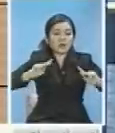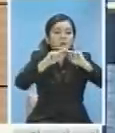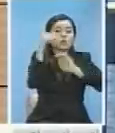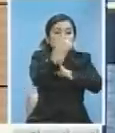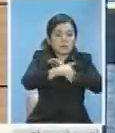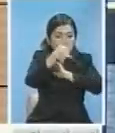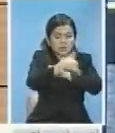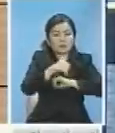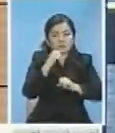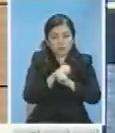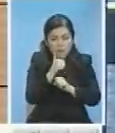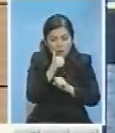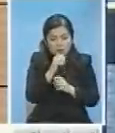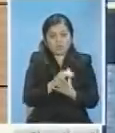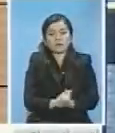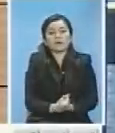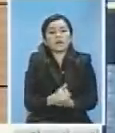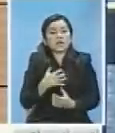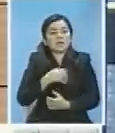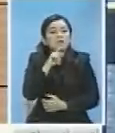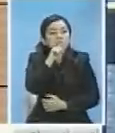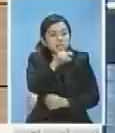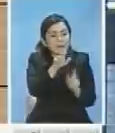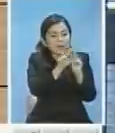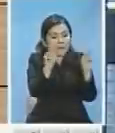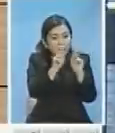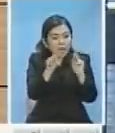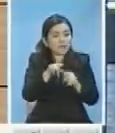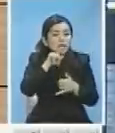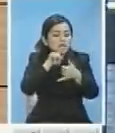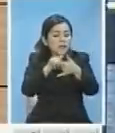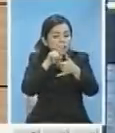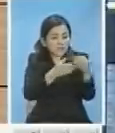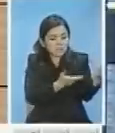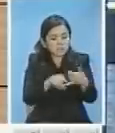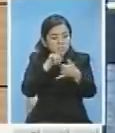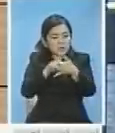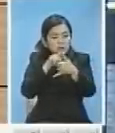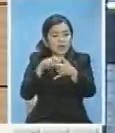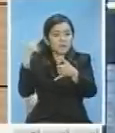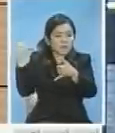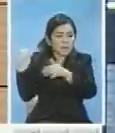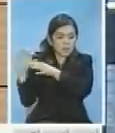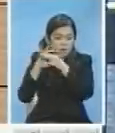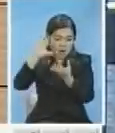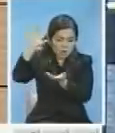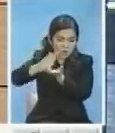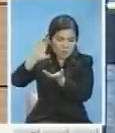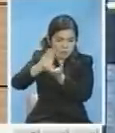าผมจึงอยากเรียนถามท่านกรรมาธิการว่าท่านได้สอบถามเรื่องนี้หรือไม่ในช่วงของการพิจารณางบประมา